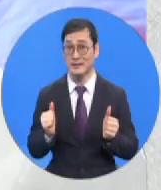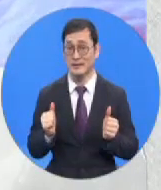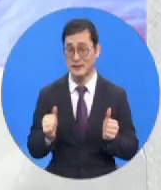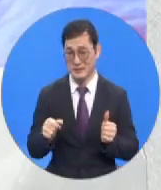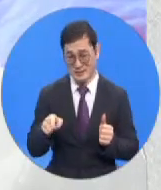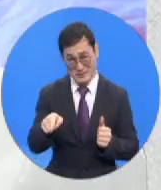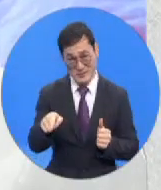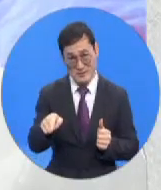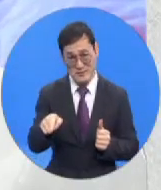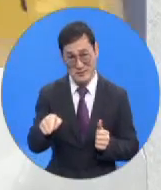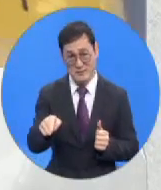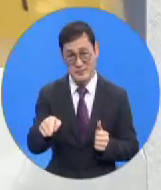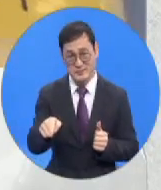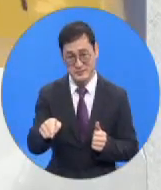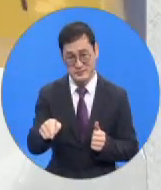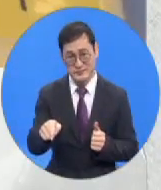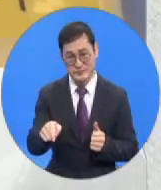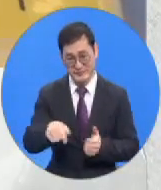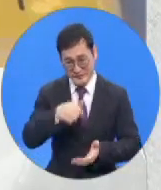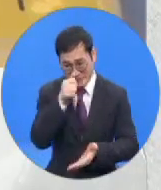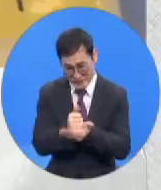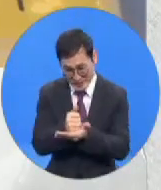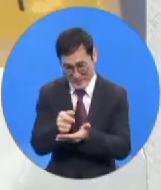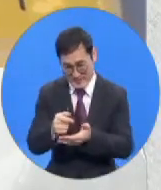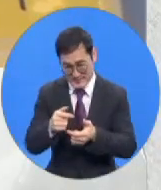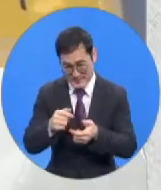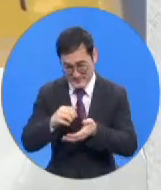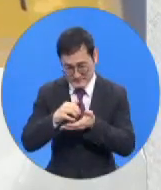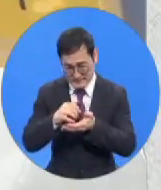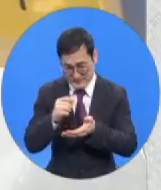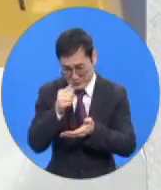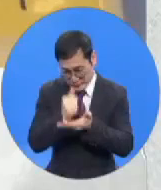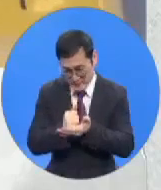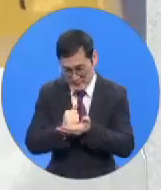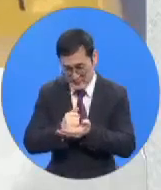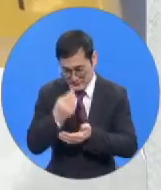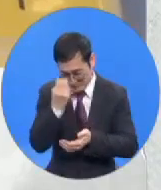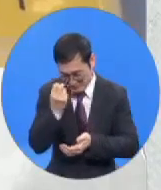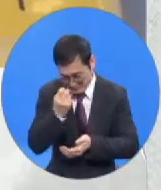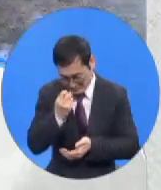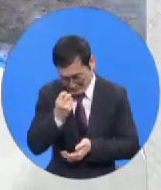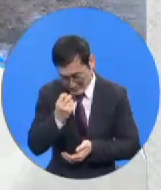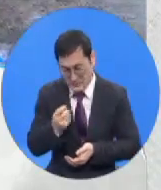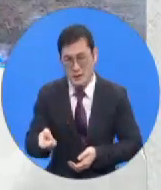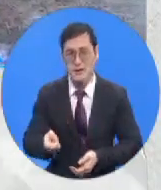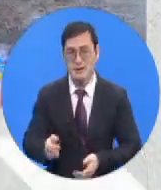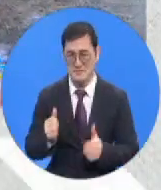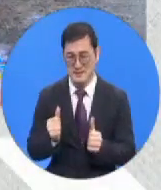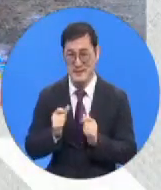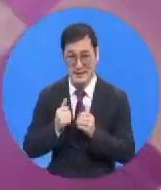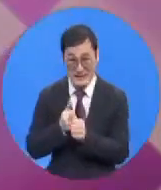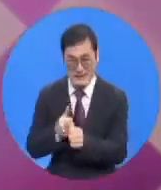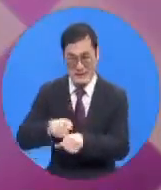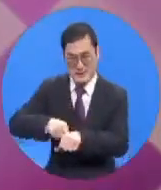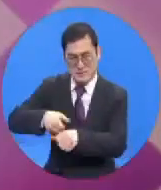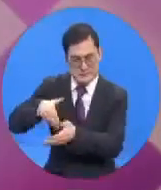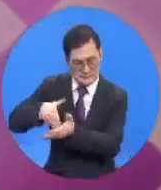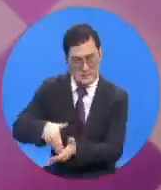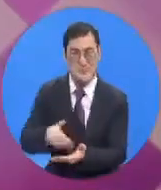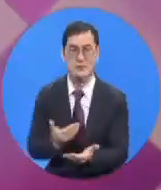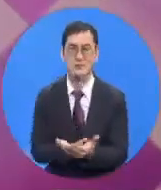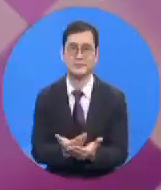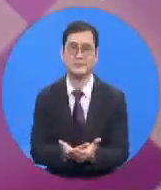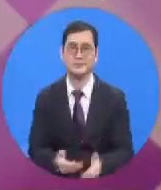죄값을 정확히 산정해서 판단을 하고 판결해 주실 것을 간곡하게 호소를 드리겠습니다. 네, 꼭 그렇게